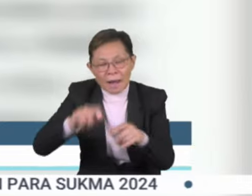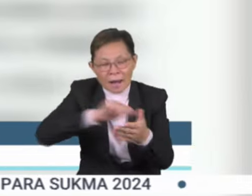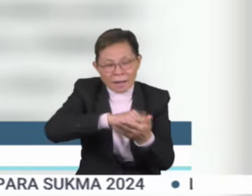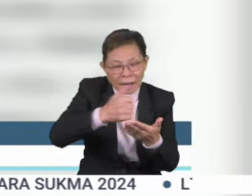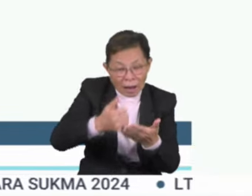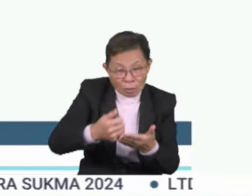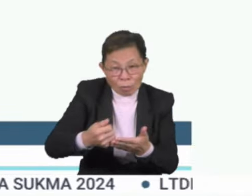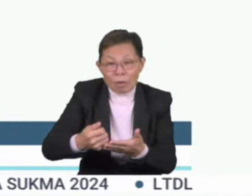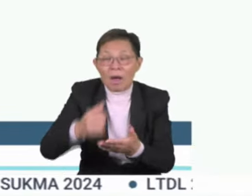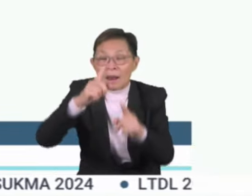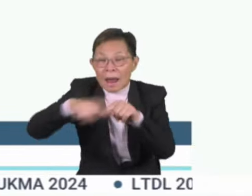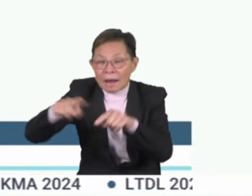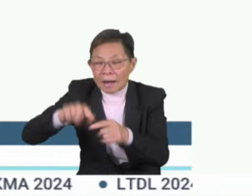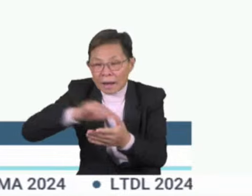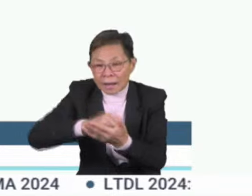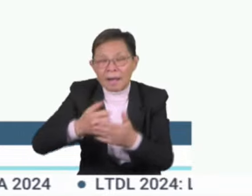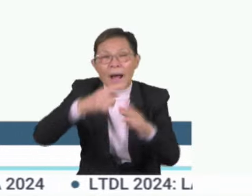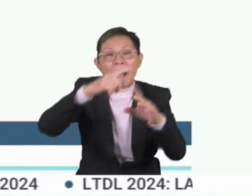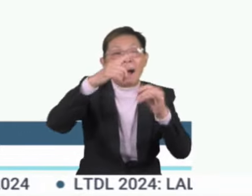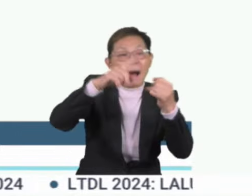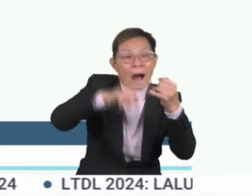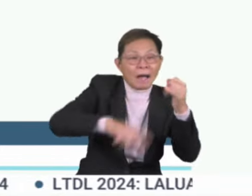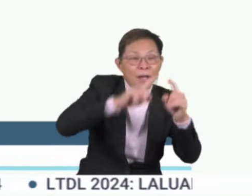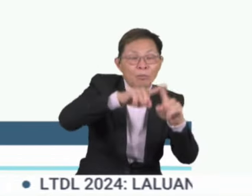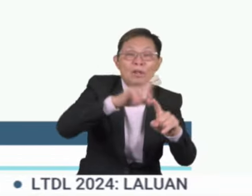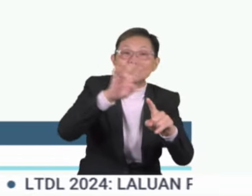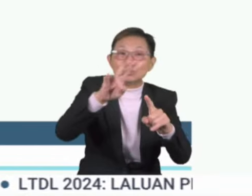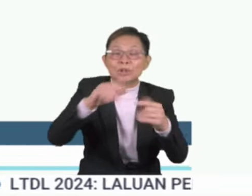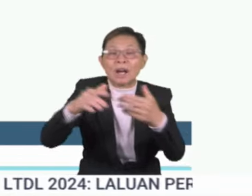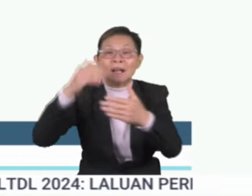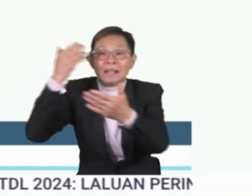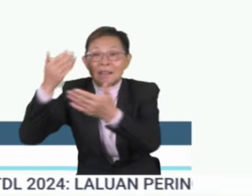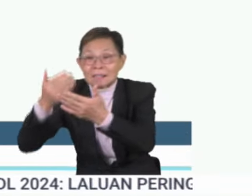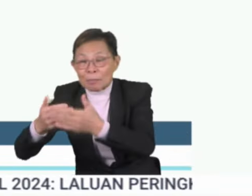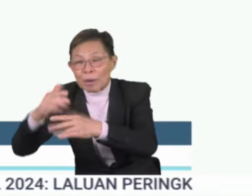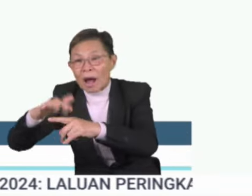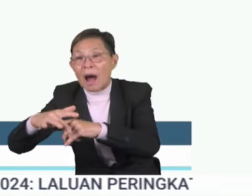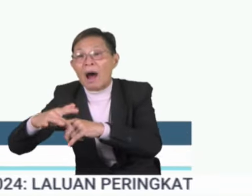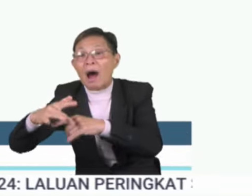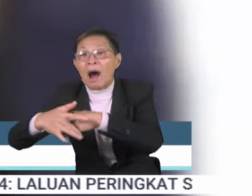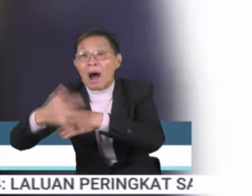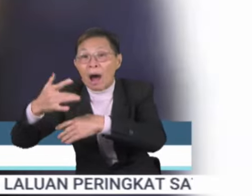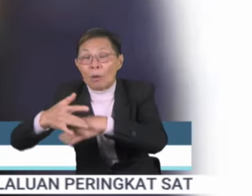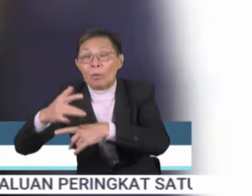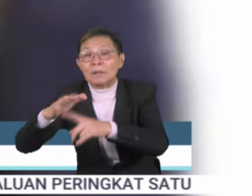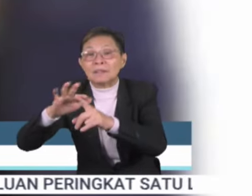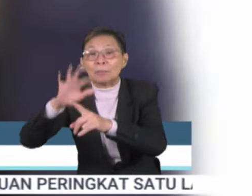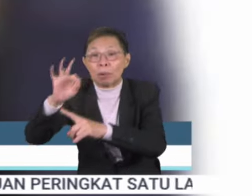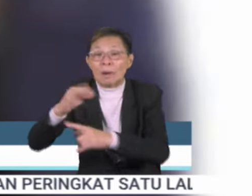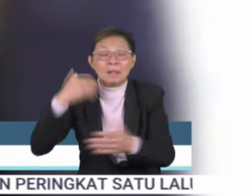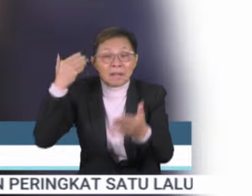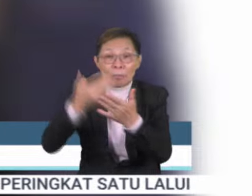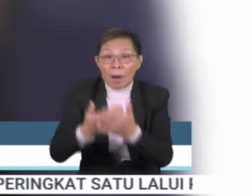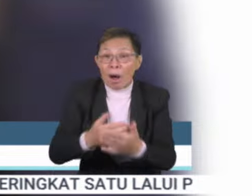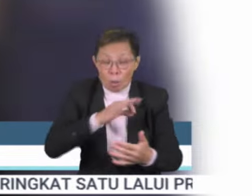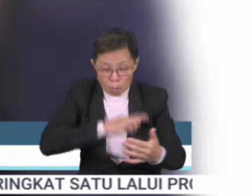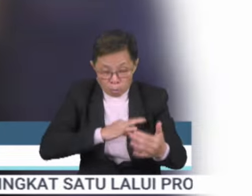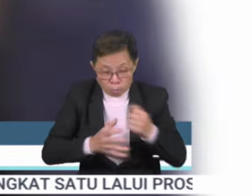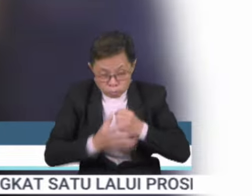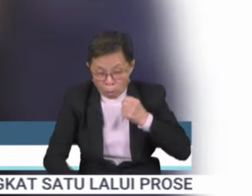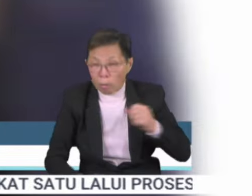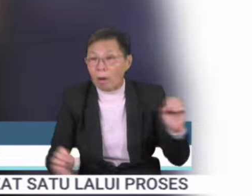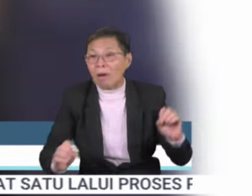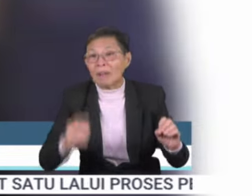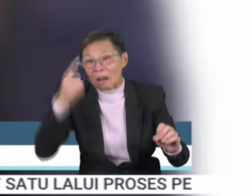diberikan suspek pada akhir Julai sehingga awal September. Sehingga kini, mangsa tidak menerima bayaran keuntungan seperti dijanjikan dan syak